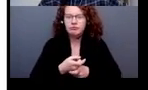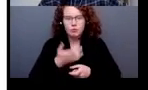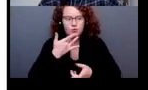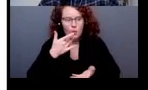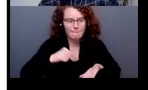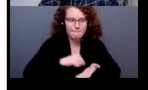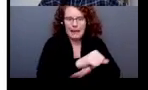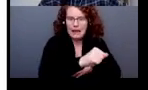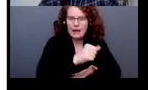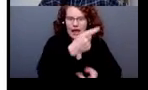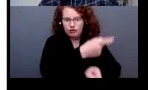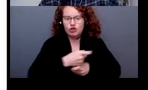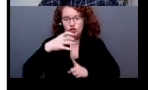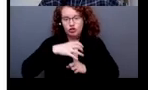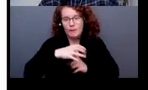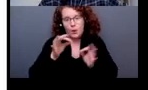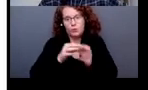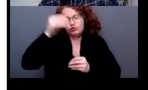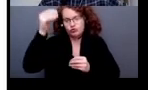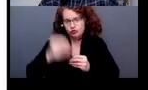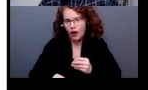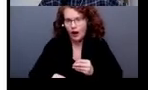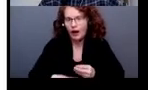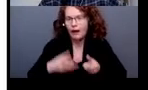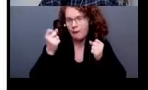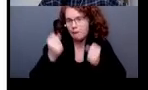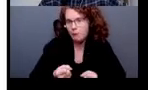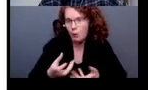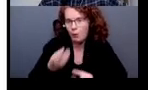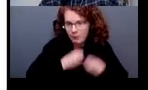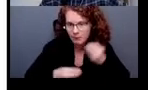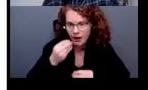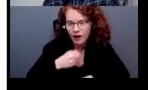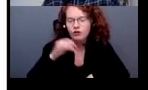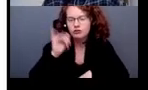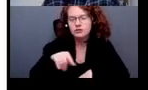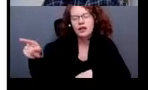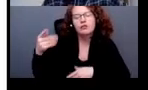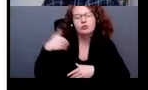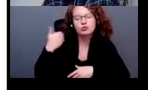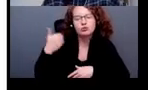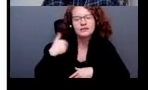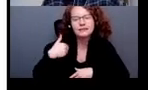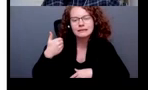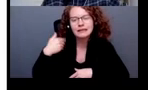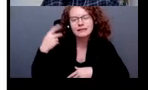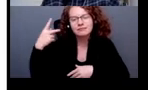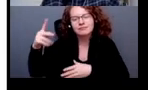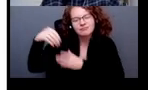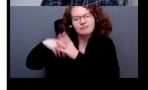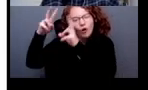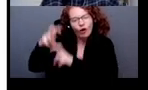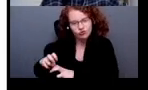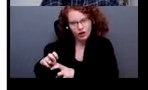ces champignons. Et donc, Anna Ting parle de patch, hein, c'est le terme qu'elle utilise dans son ouvrage. Là, on a quelque